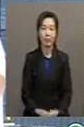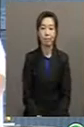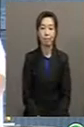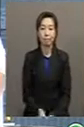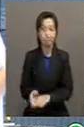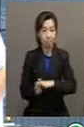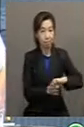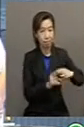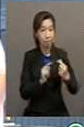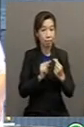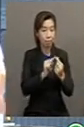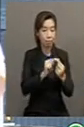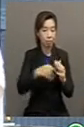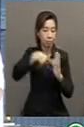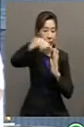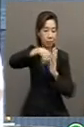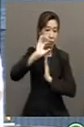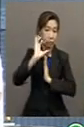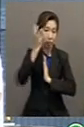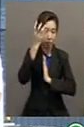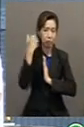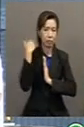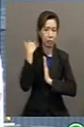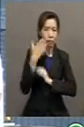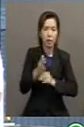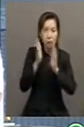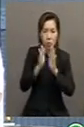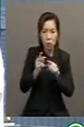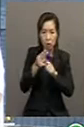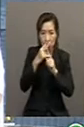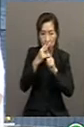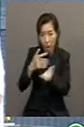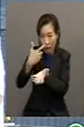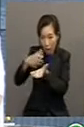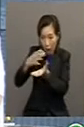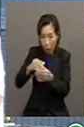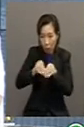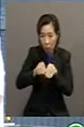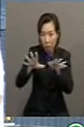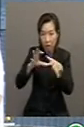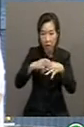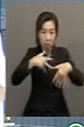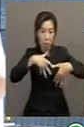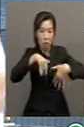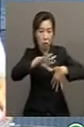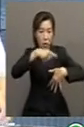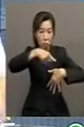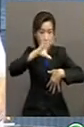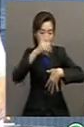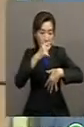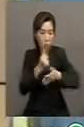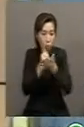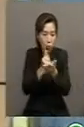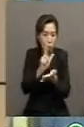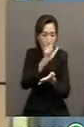ไปดูที่จังหวัดพิษณุโลกหลังจากที่มีผู้ที่เผยแพร่ความมีน้ำใจของพี่น้องที่พิษณุโลกที่มีกับคุ